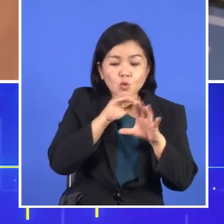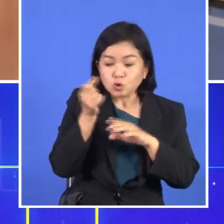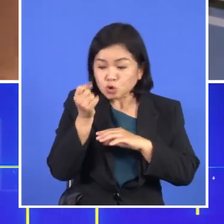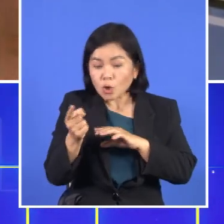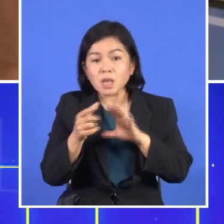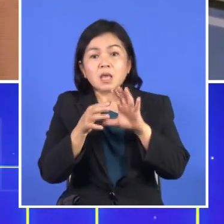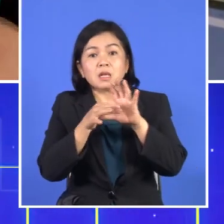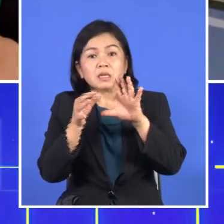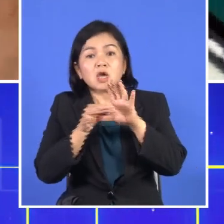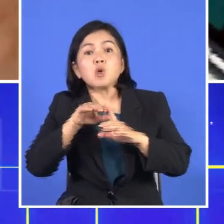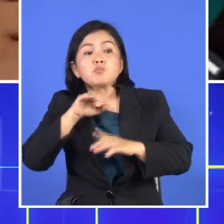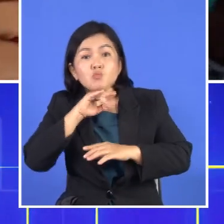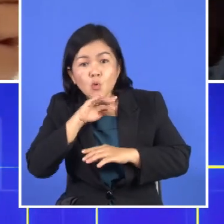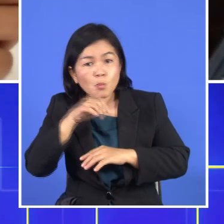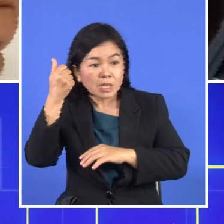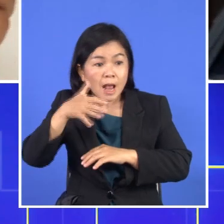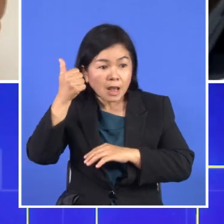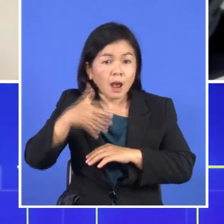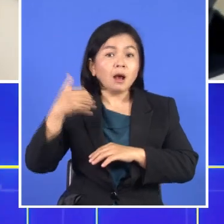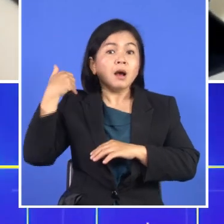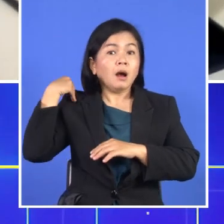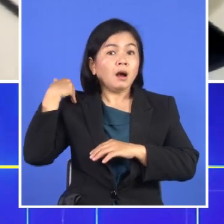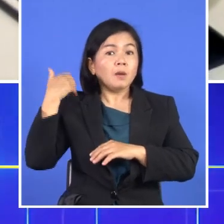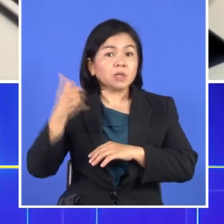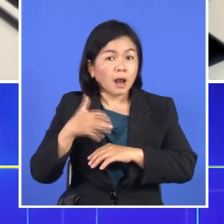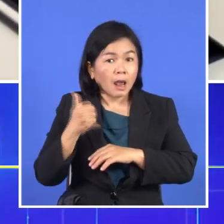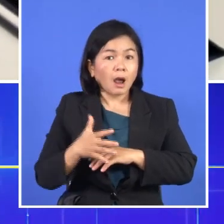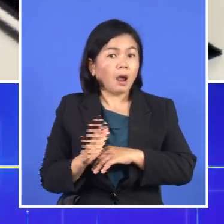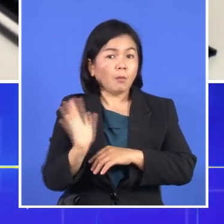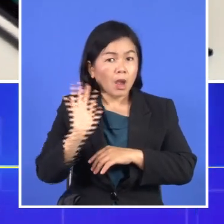ผู้บรรยายภาษามือสาวถึงจังหวะทำอย่างเงี้ยเห็นภาพ สาว